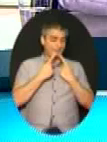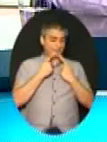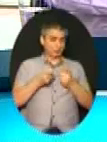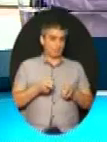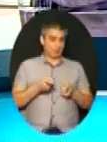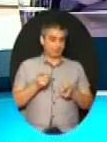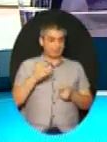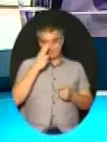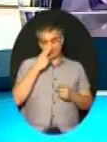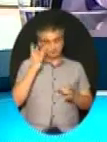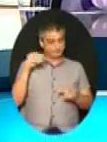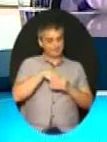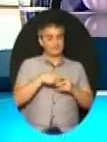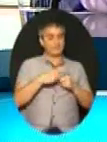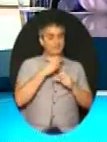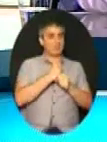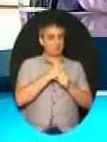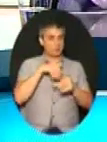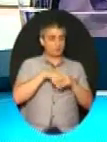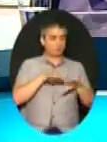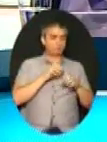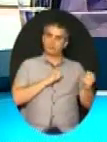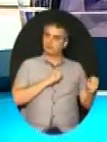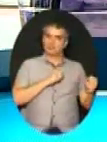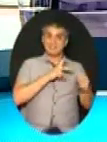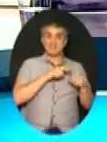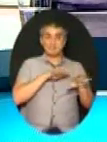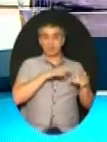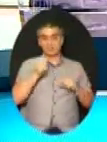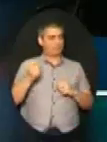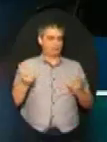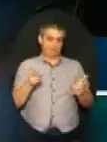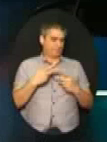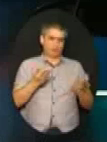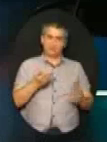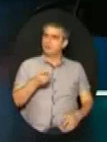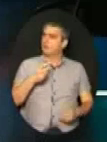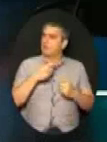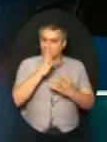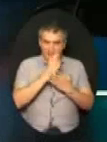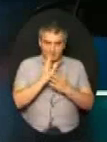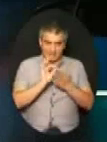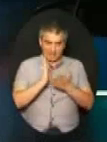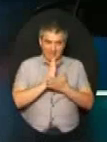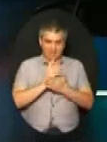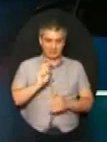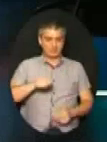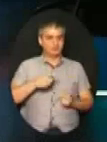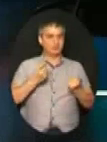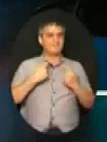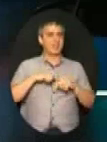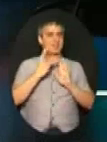ומתן שבו מנסים להכניס את מפלגת העבודה לממשלת ימין, זה לא אחדות. חברת הכנסת רויטל סויד, הכנת את הפטיש לראשות ועדת חוקה